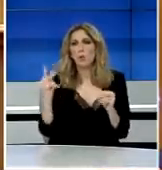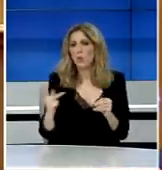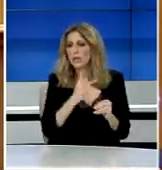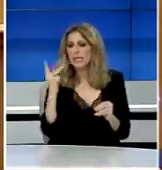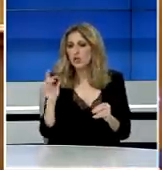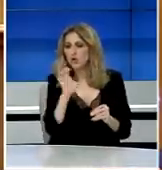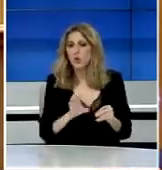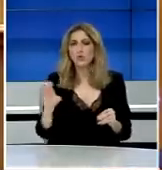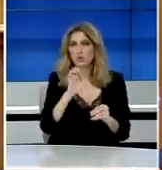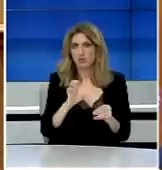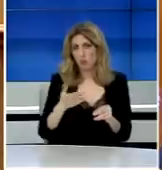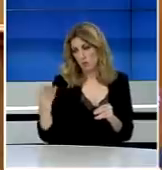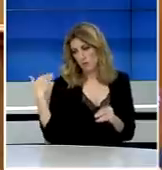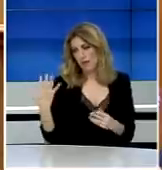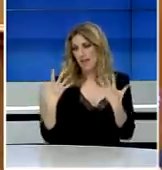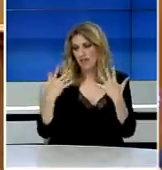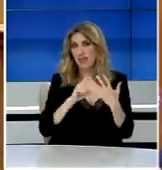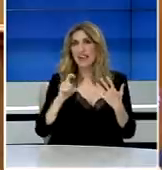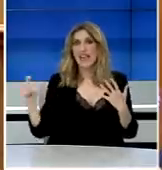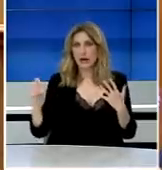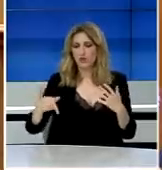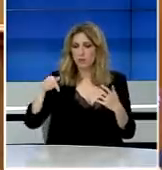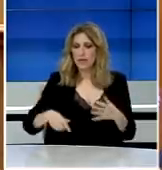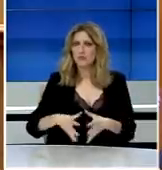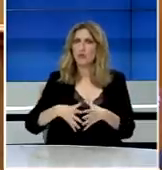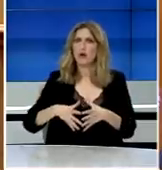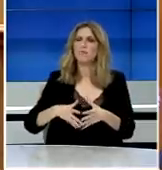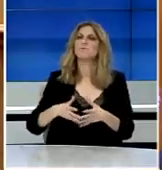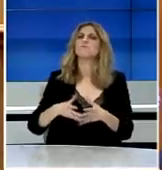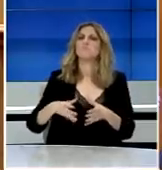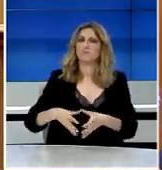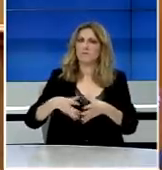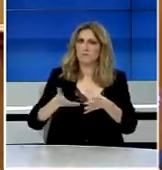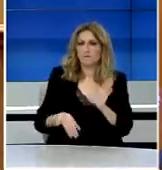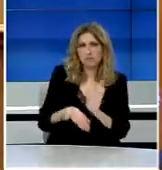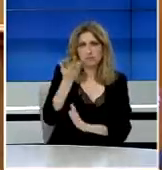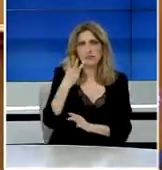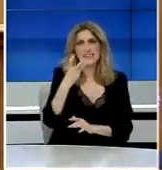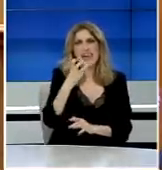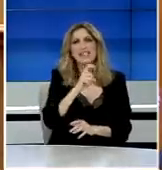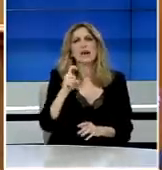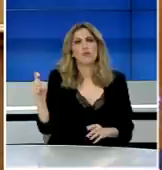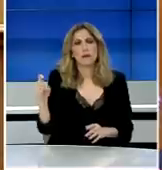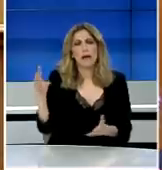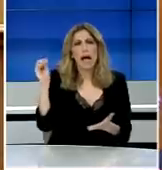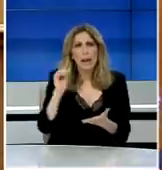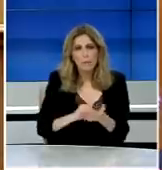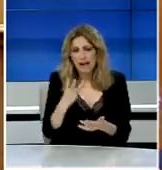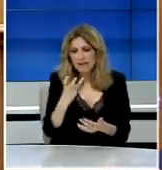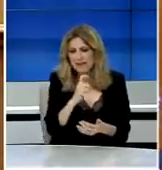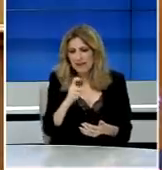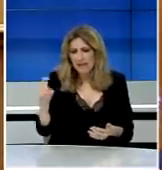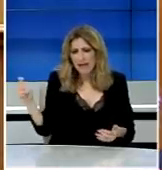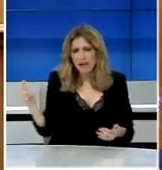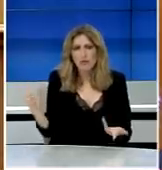το αυξήσατε από 10 εκατομμύρια που ήταν στην περίοδο της κρίσης στα 30 εκατομμύρια. Και τώρα αυτά είναι σταγόνες στον ωκεανό. Όταν η